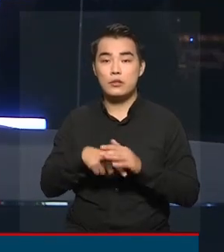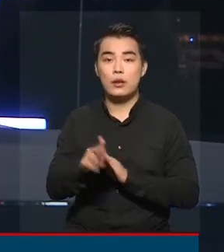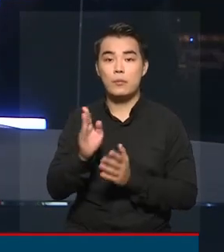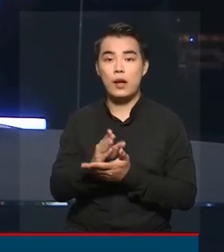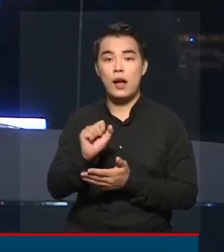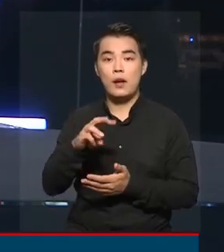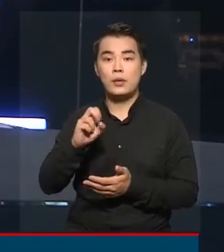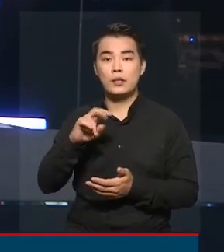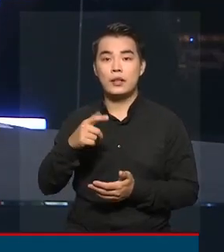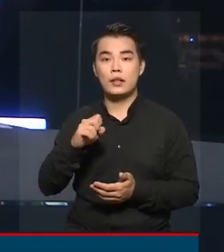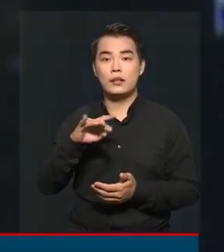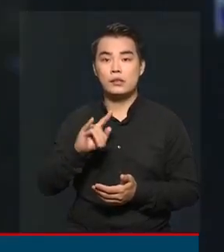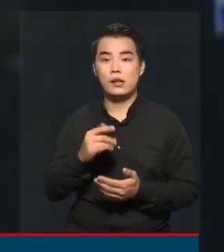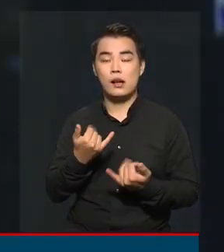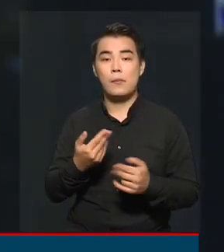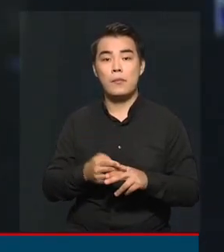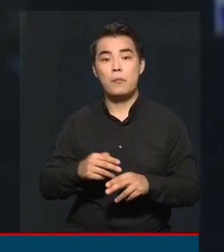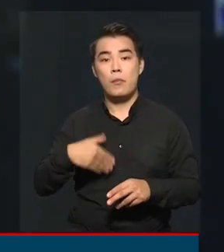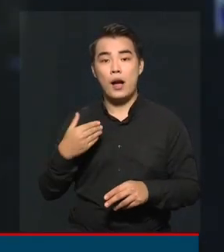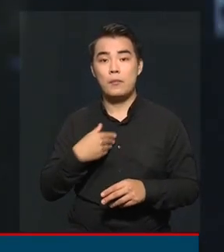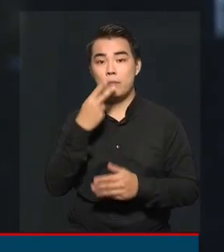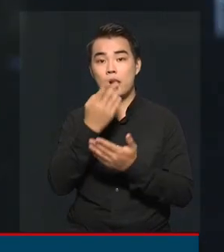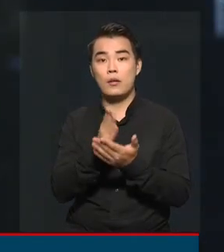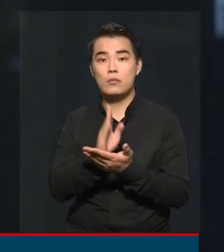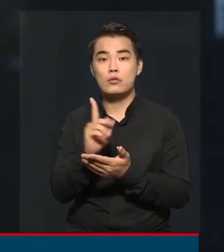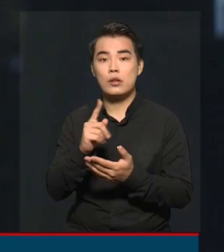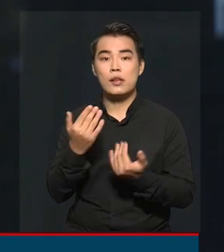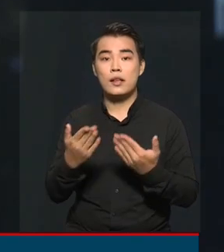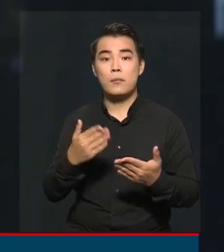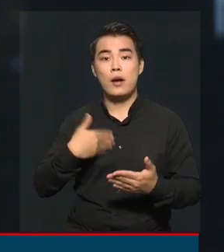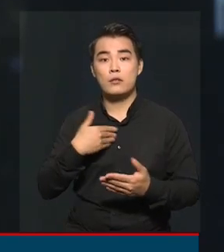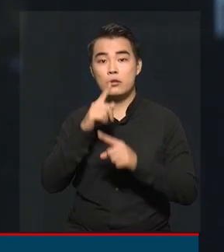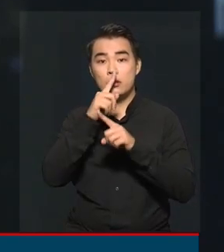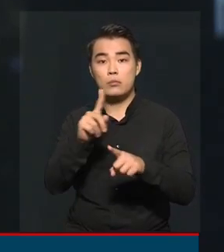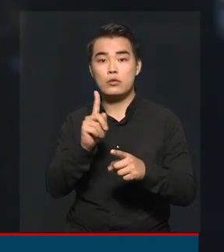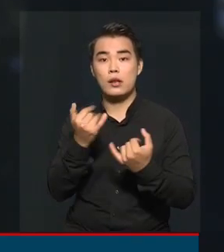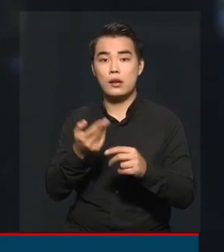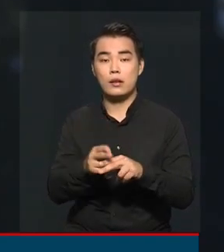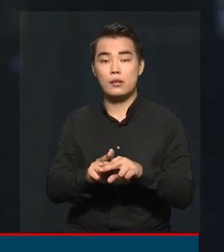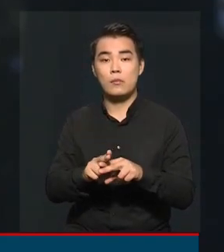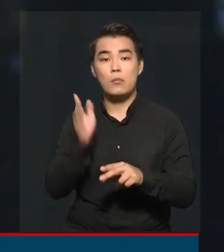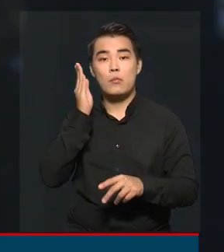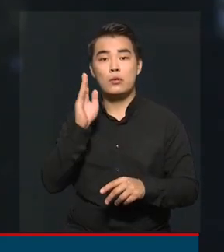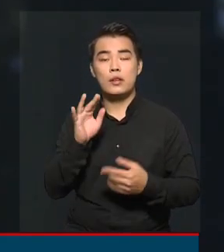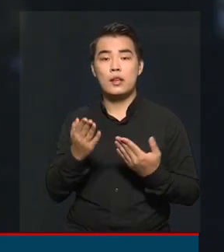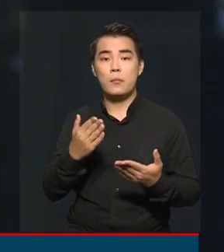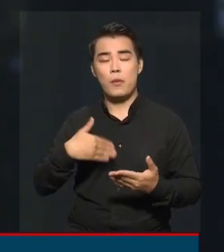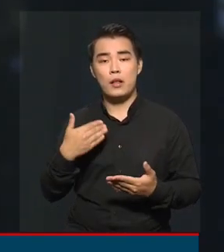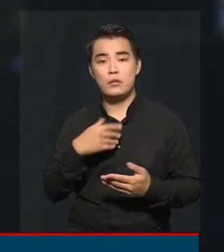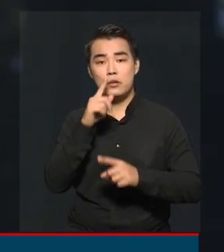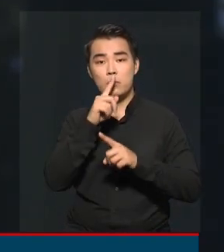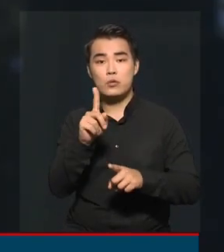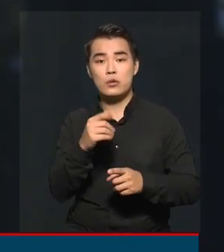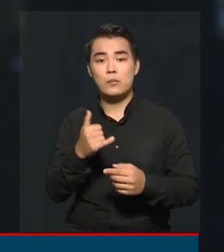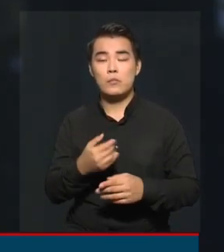Амангелді Ғабдылкәрімұлы, тиімділік нәтиже деп жатсыз. Ешқандай да нәтиже болмаса, тиімділік болмаса, әкім отыра бере ме өз